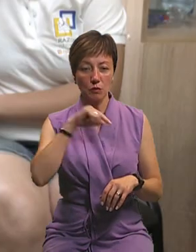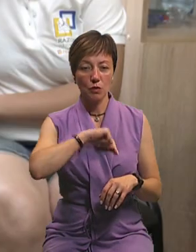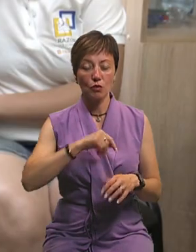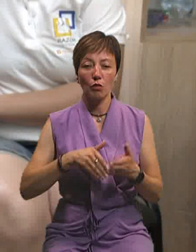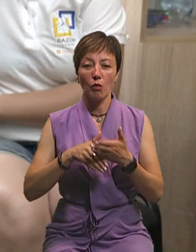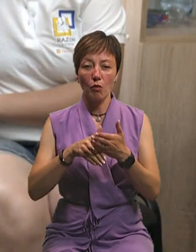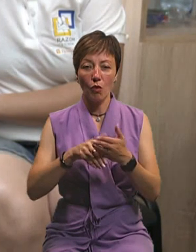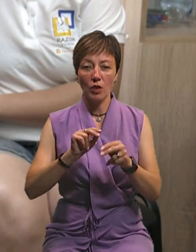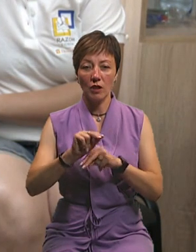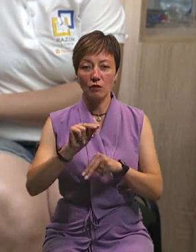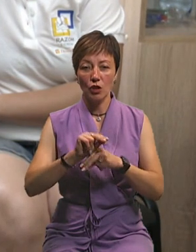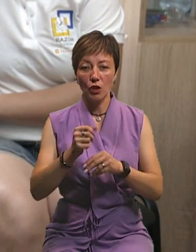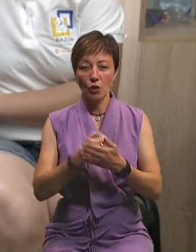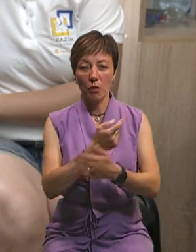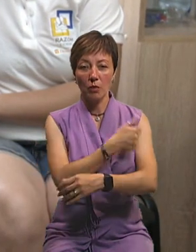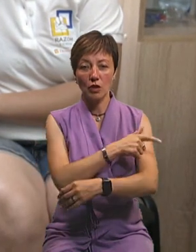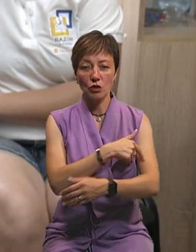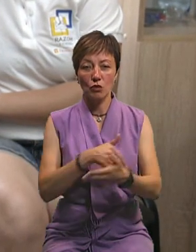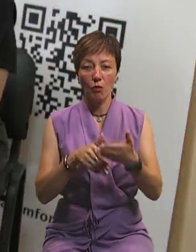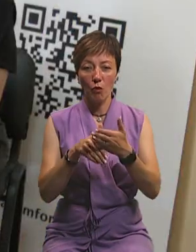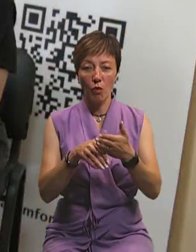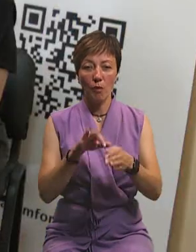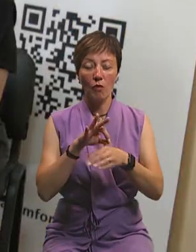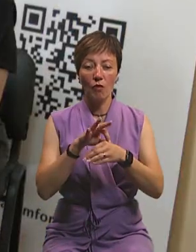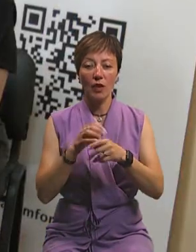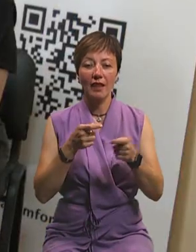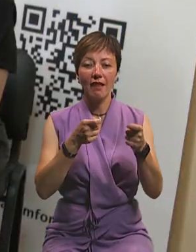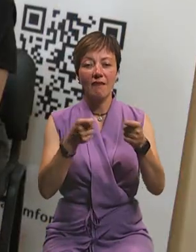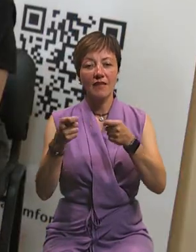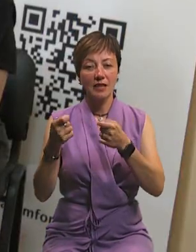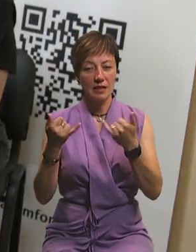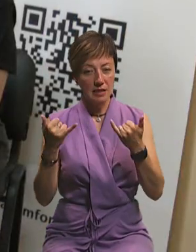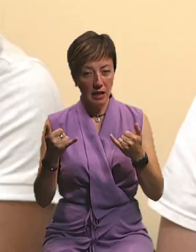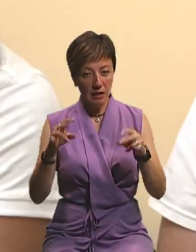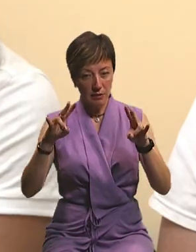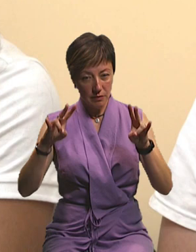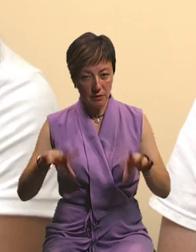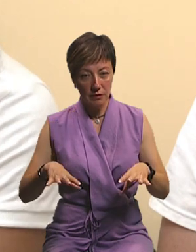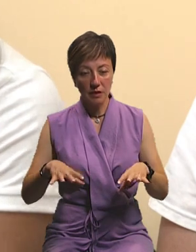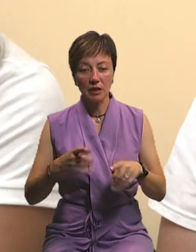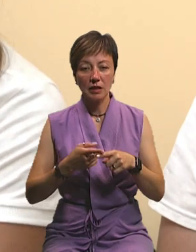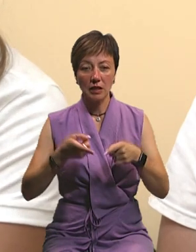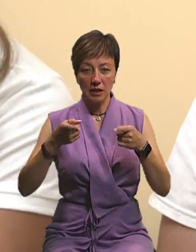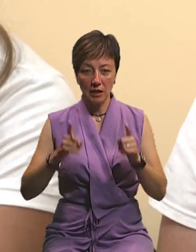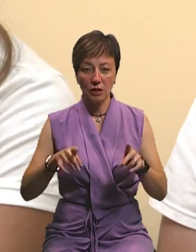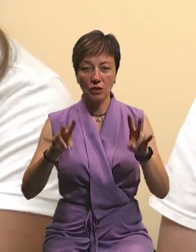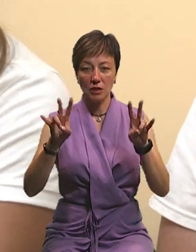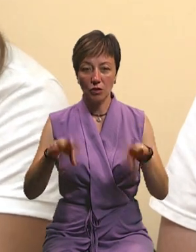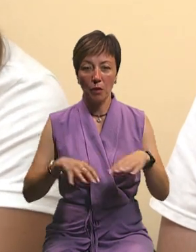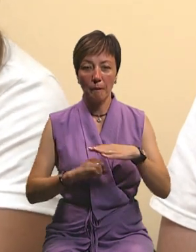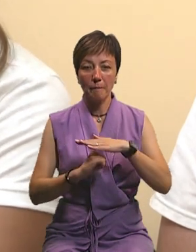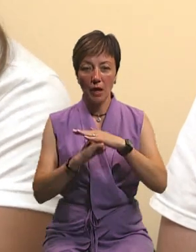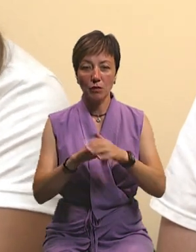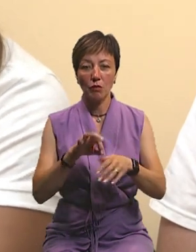допомогу та навчання з домедичної допомоги волонтери проводили на виїздах зараз це буде стаціонарно це буде дійсно така стаціонарна база